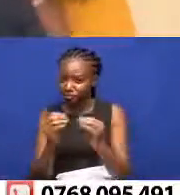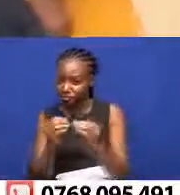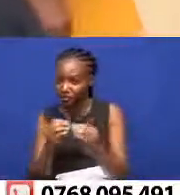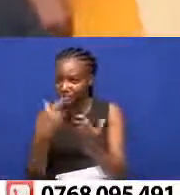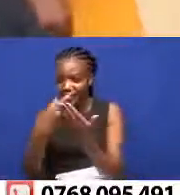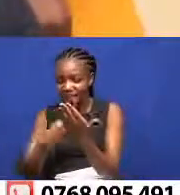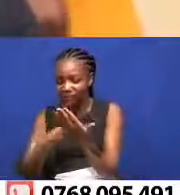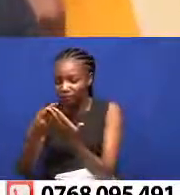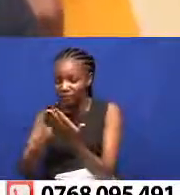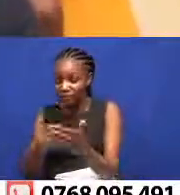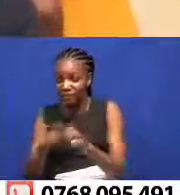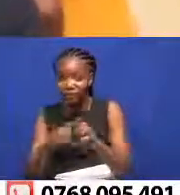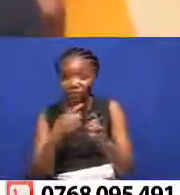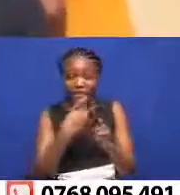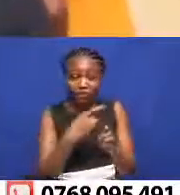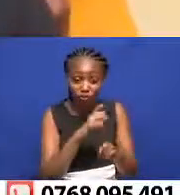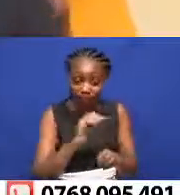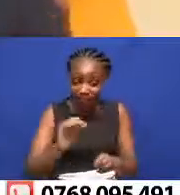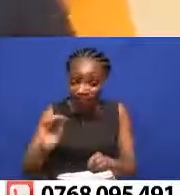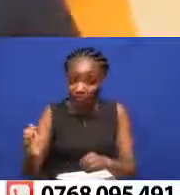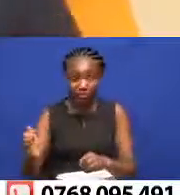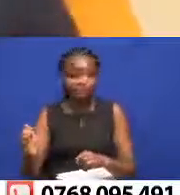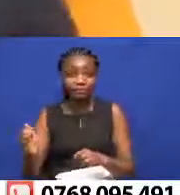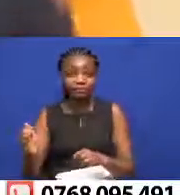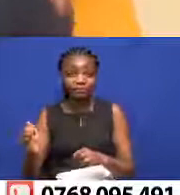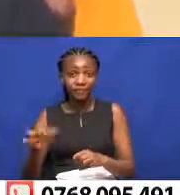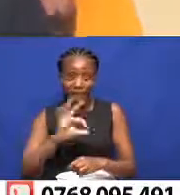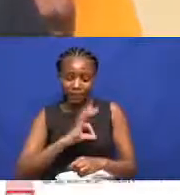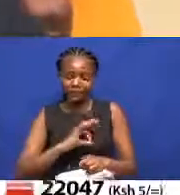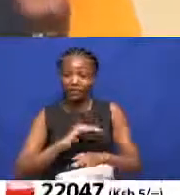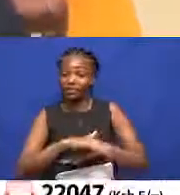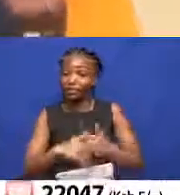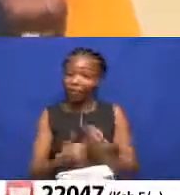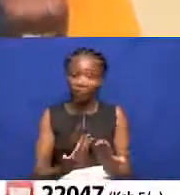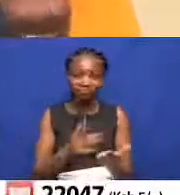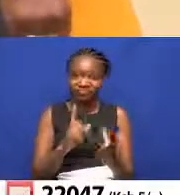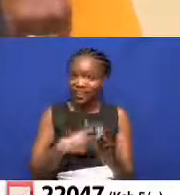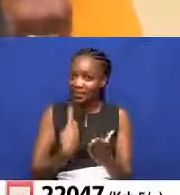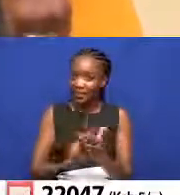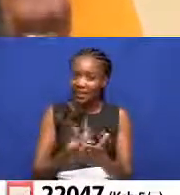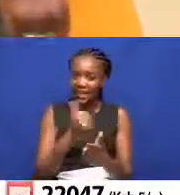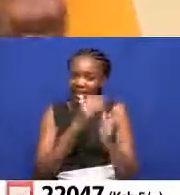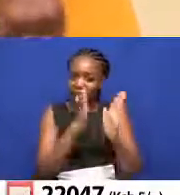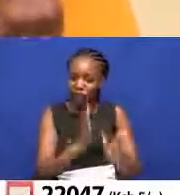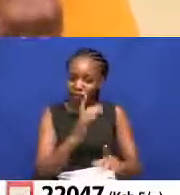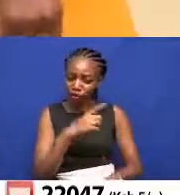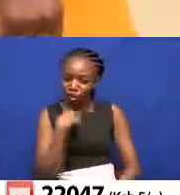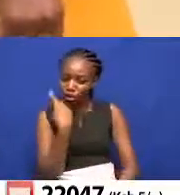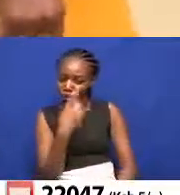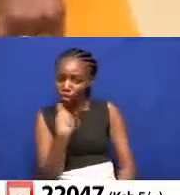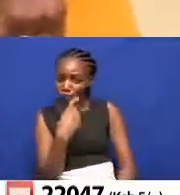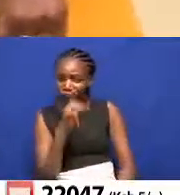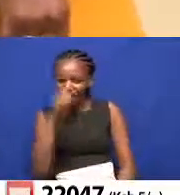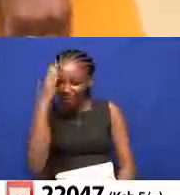ili kuhakikisha ya kwa hizi counties zisiweze kupoteza. Kwa yoyote ambaye anataka,